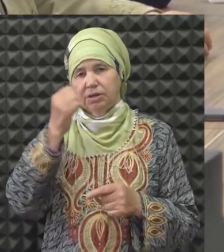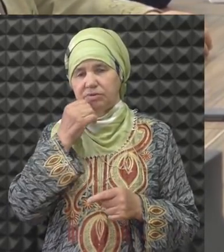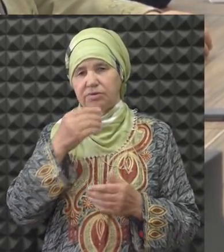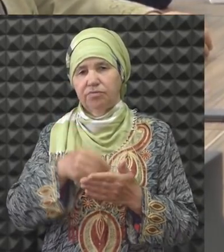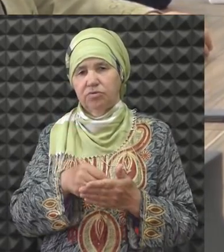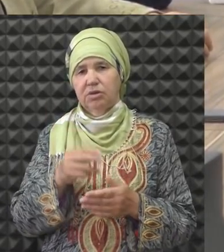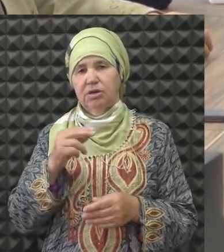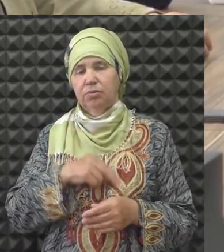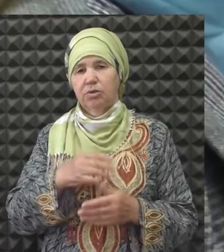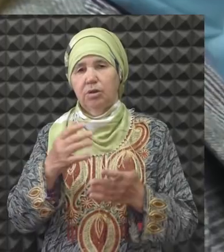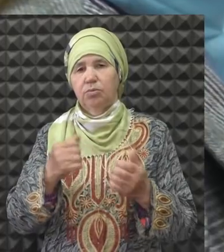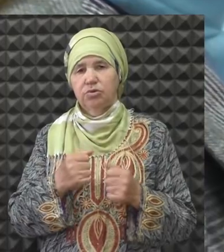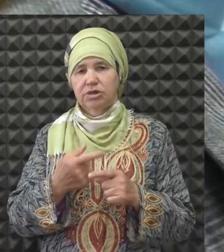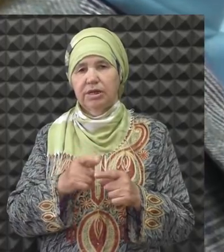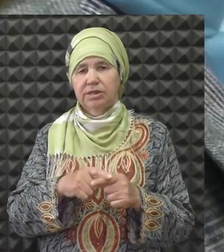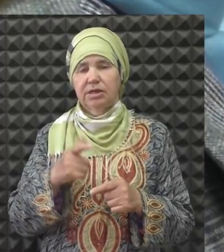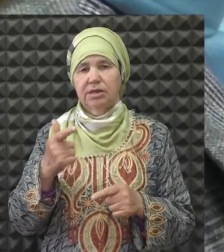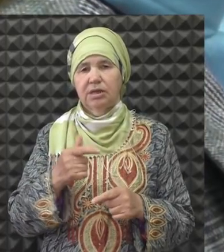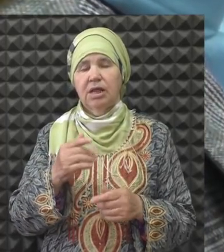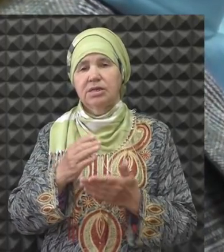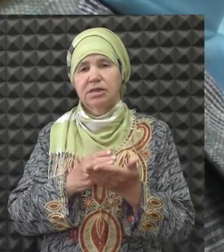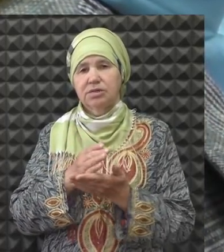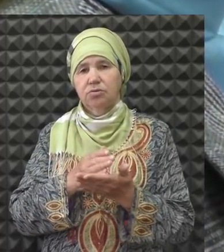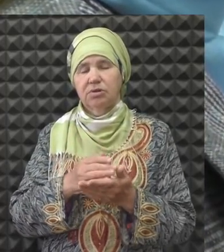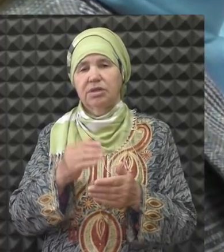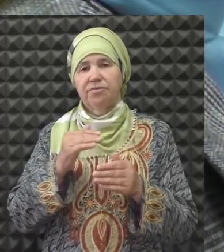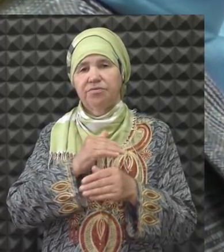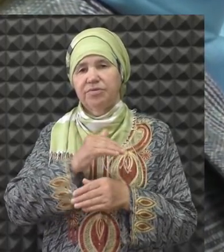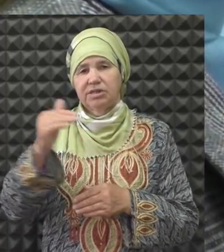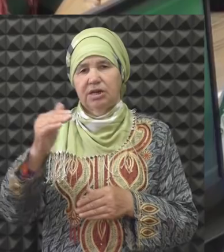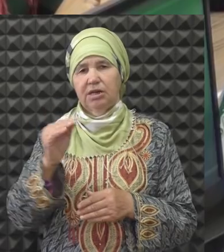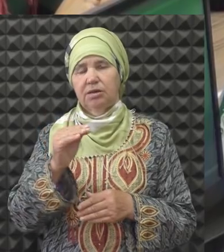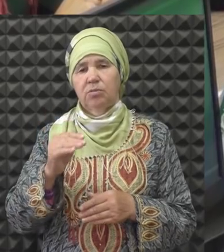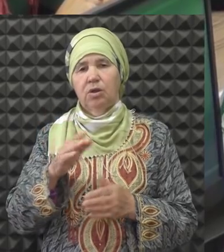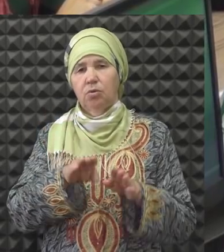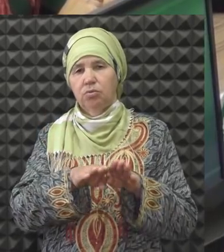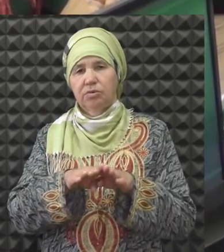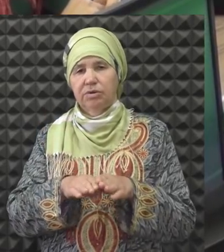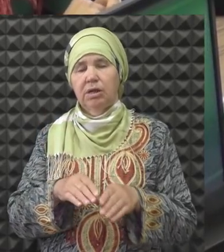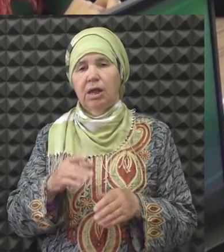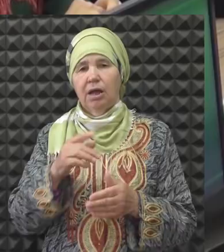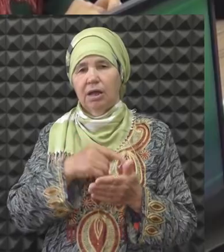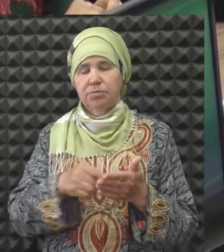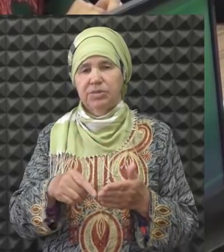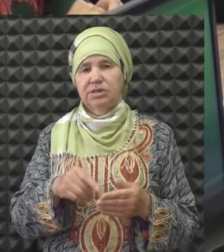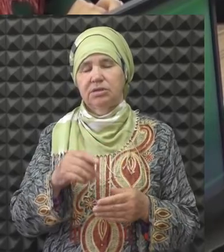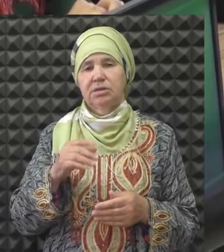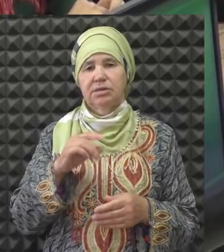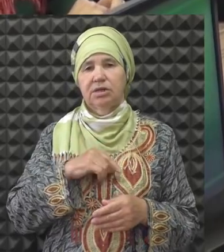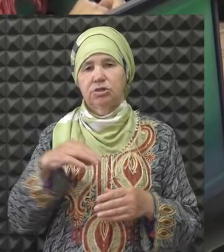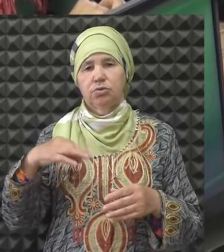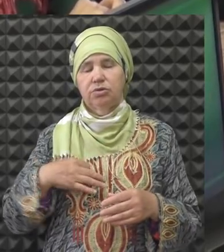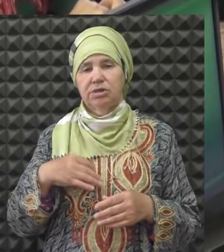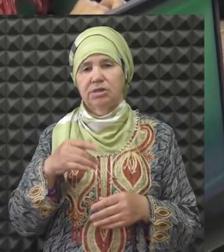нашей благотворительной работе. Получение гранта – это признание наших заслуг на федеральном уровне, отметил президент фонда «Ярдам» Ильгам Исмагилов,